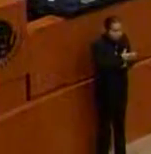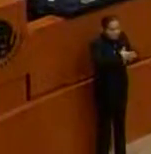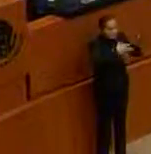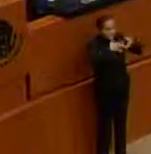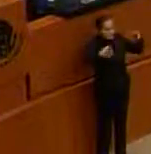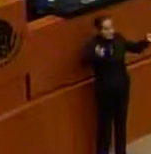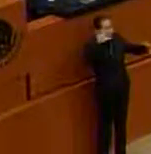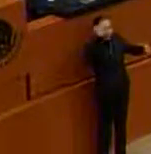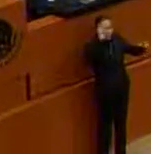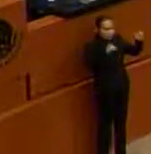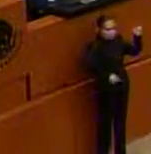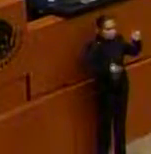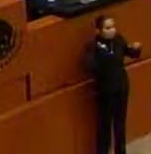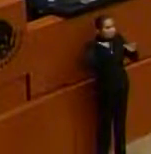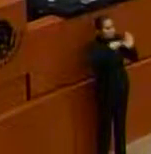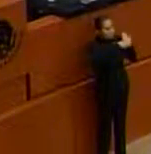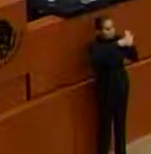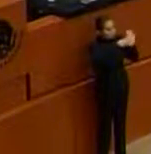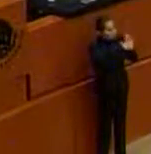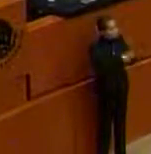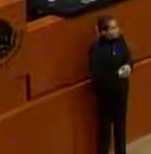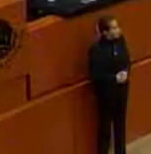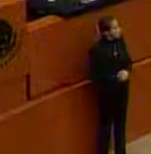Je vous la montre.